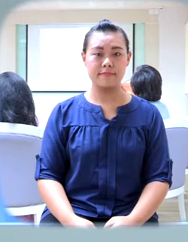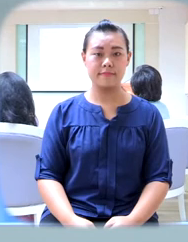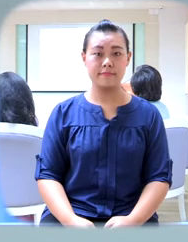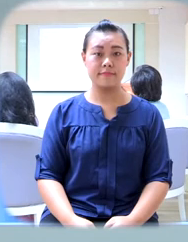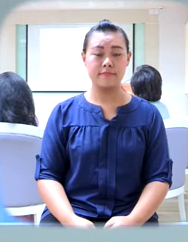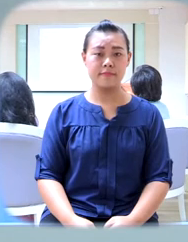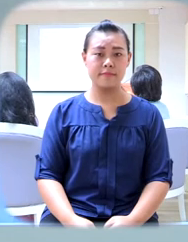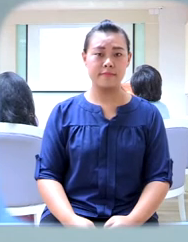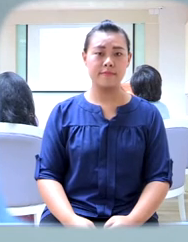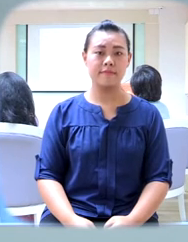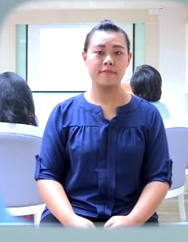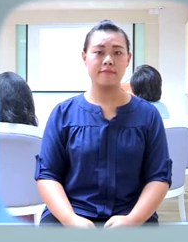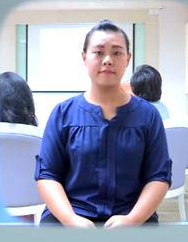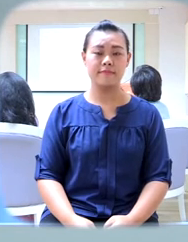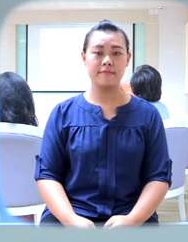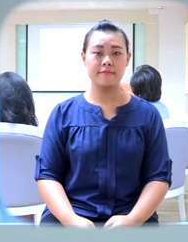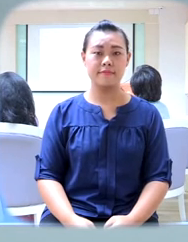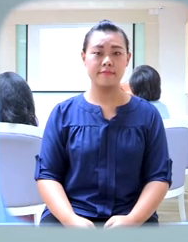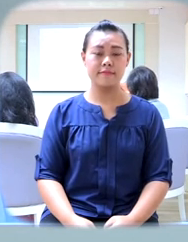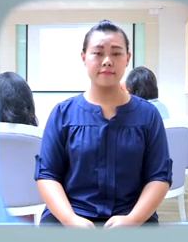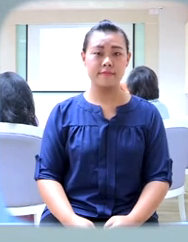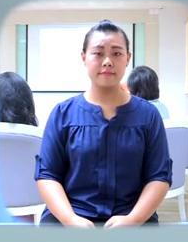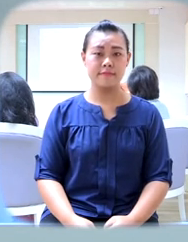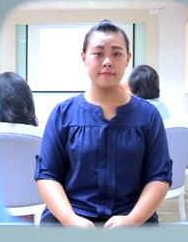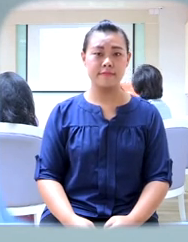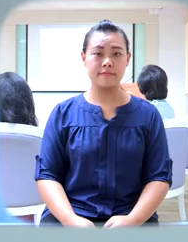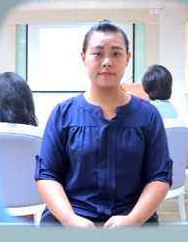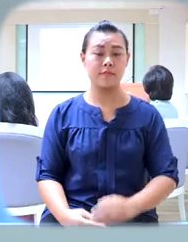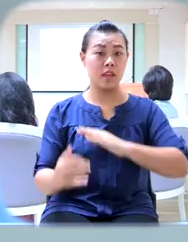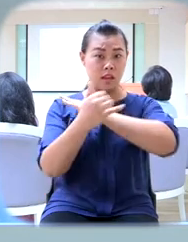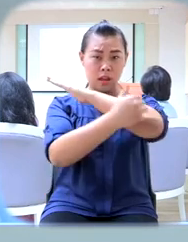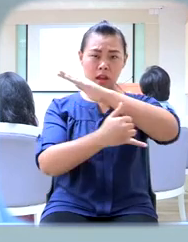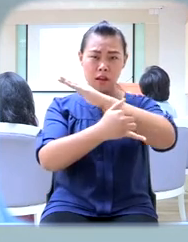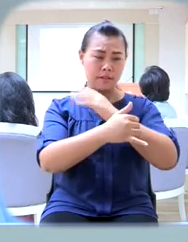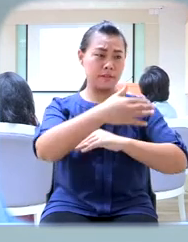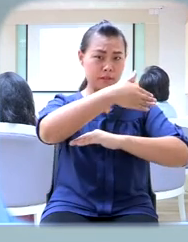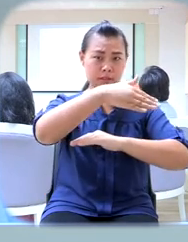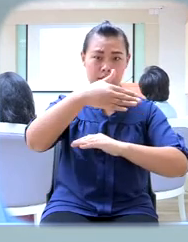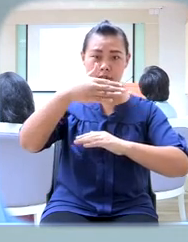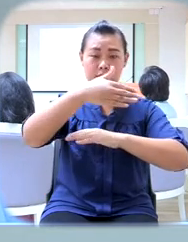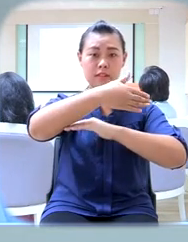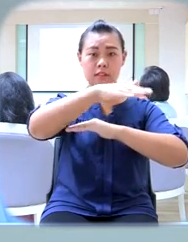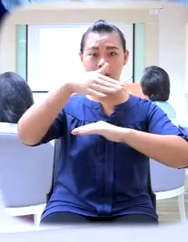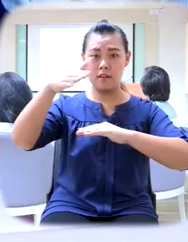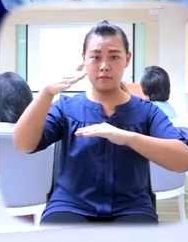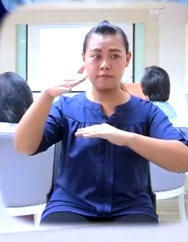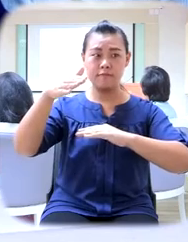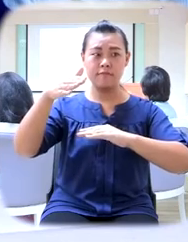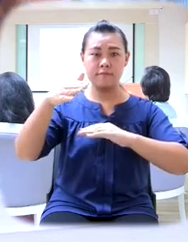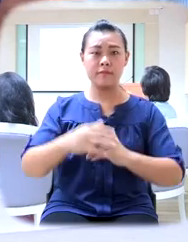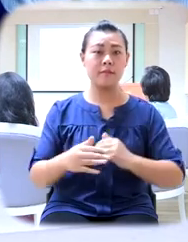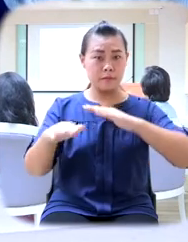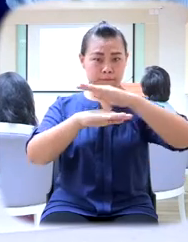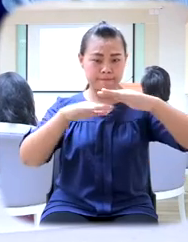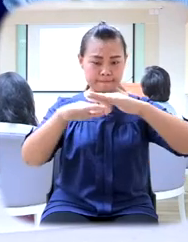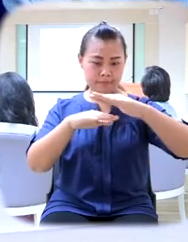สำหรับในอีกที่หนึ่งนะครับที่เราพบว่ามันมีร่องรอยของการแสดงให้เห็นถึงการที่มีความหลากหล